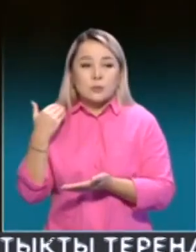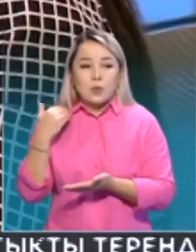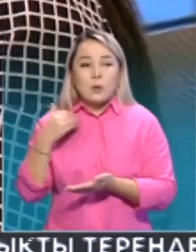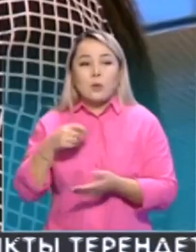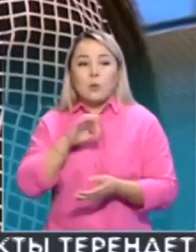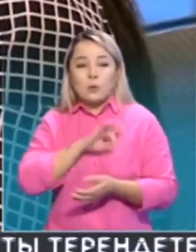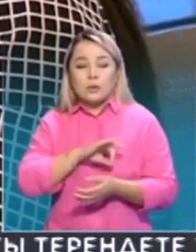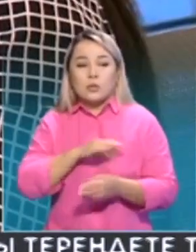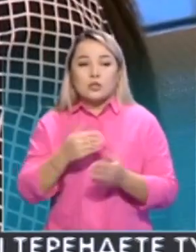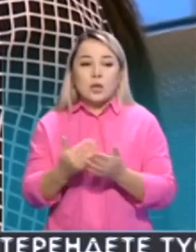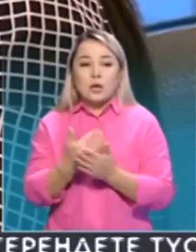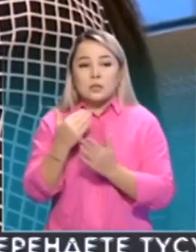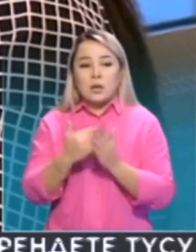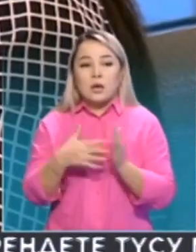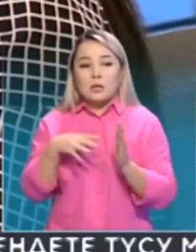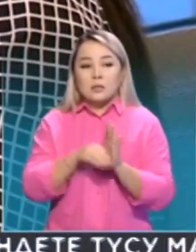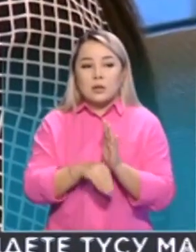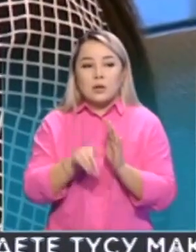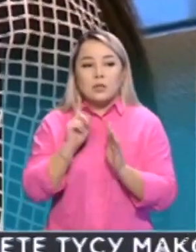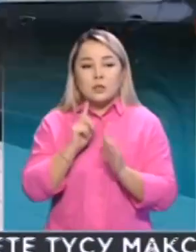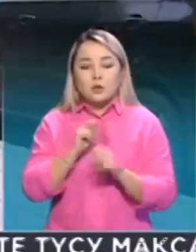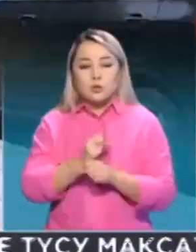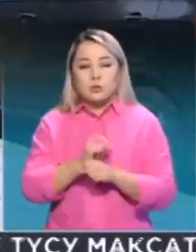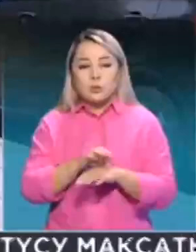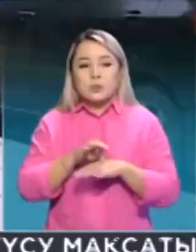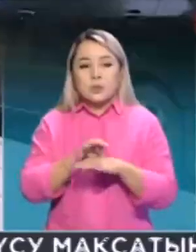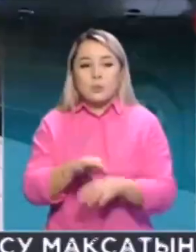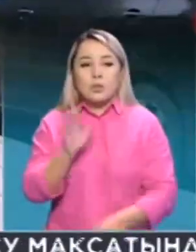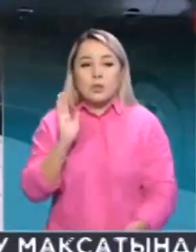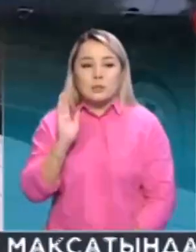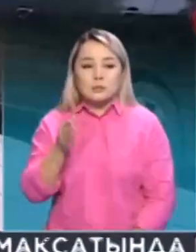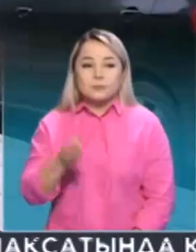нөмірлер үшін жаңа жүйені енгізуге әзірлік жүріп жатыр.